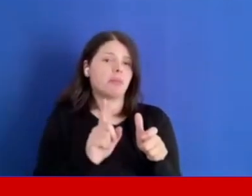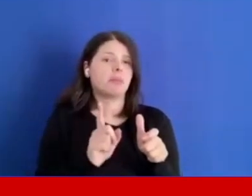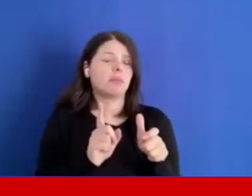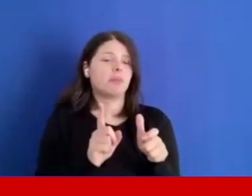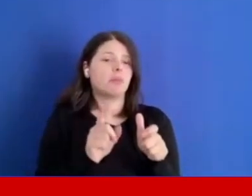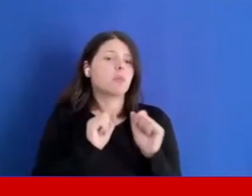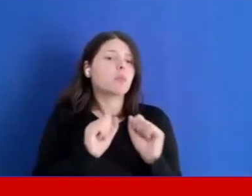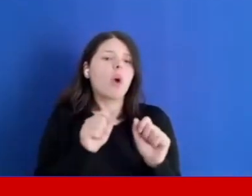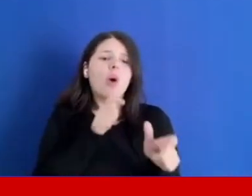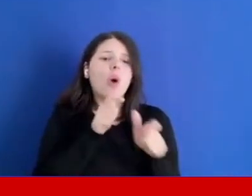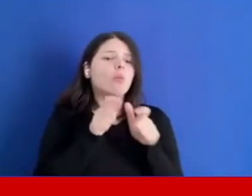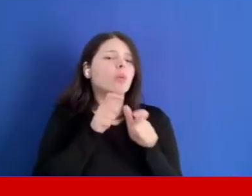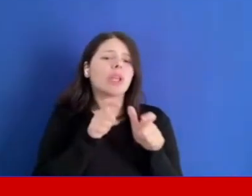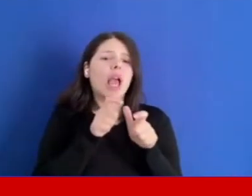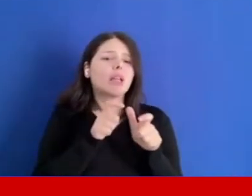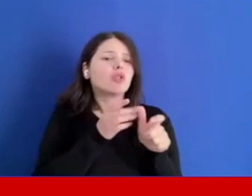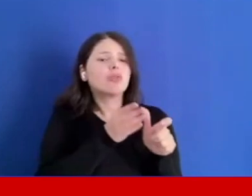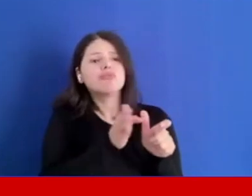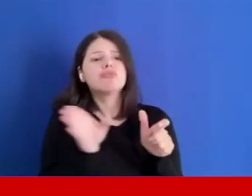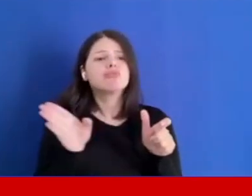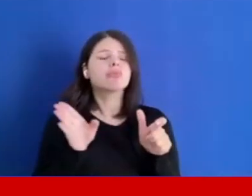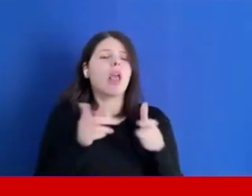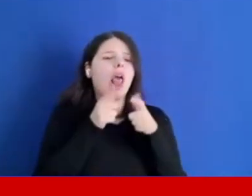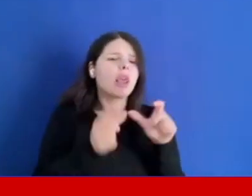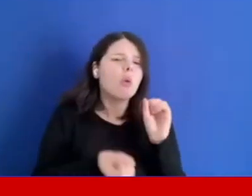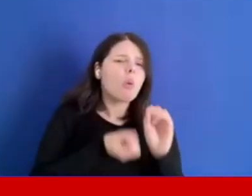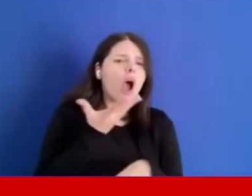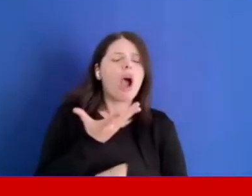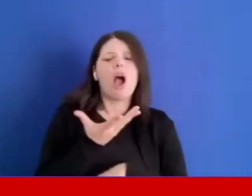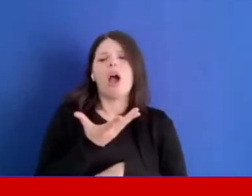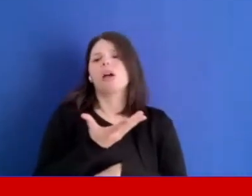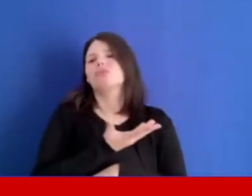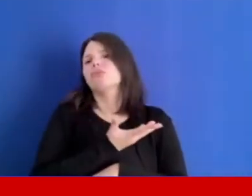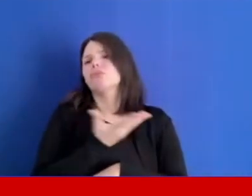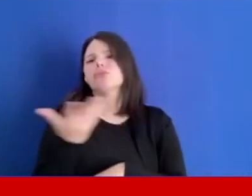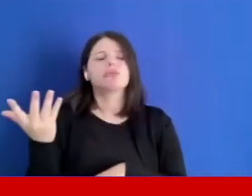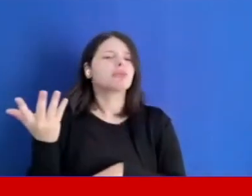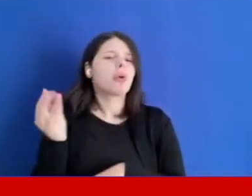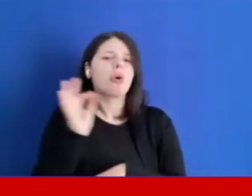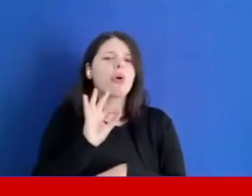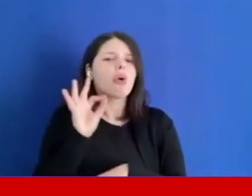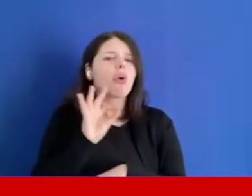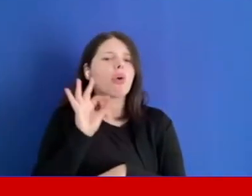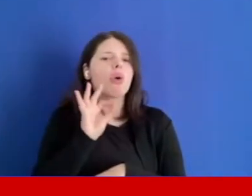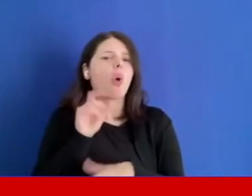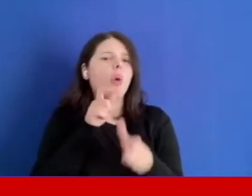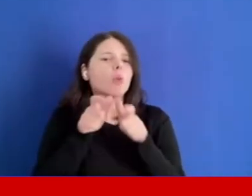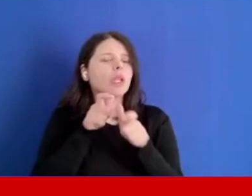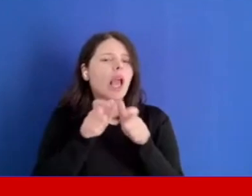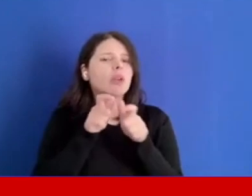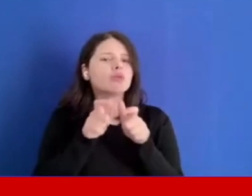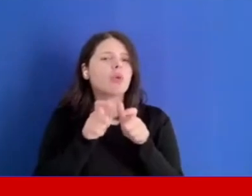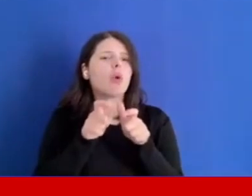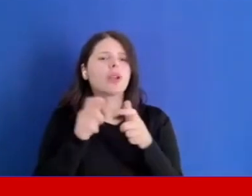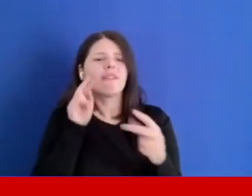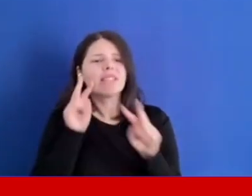avere infinite declinazioni, sia dal linguaggio fino ad arrivare semplicemente anche una comunicazione che può essere visiva,